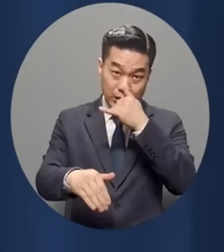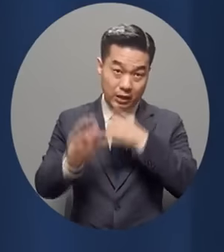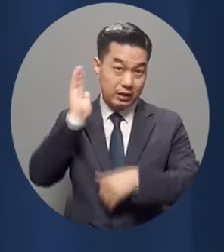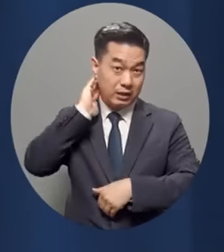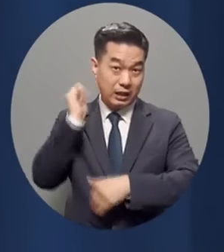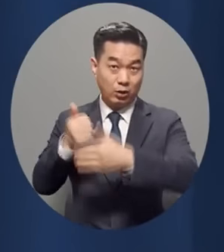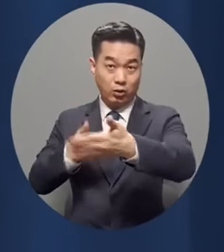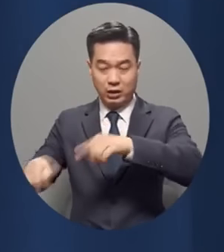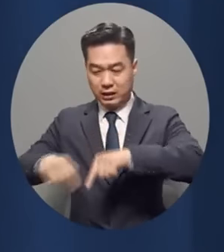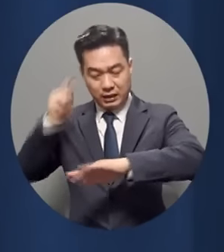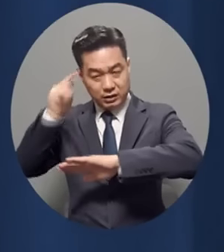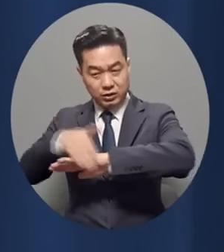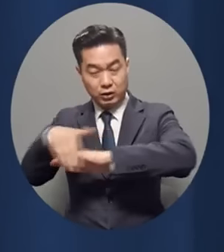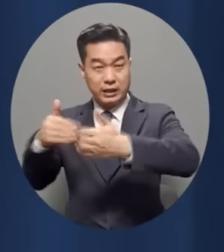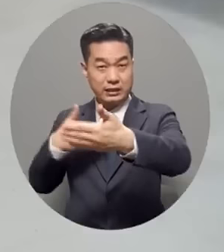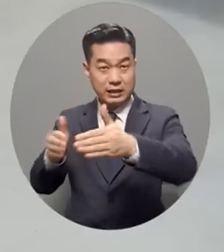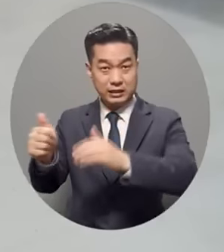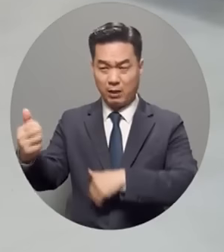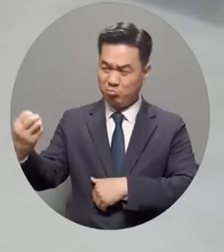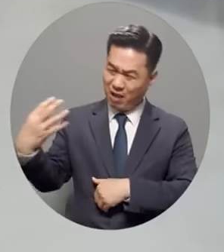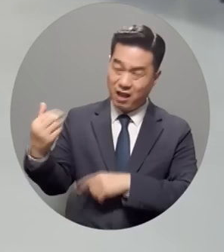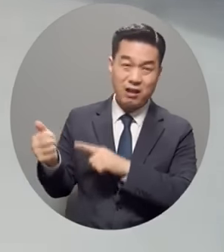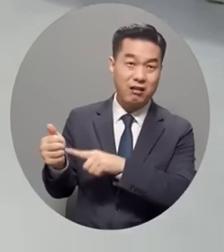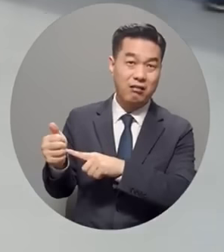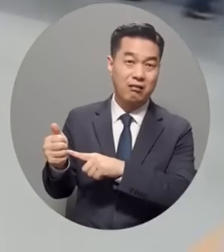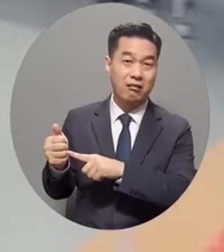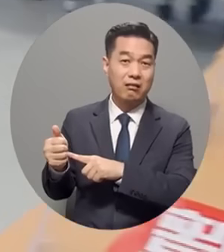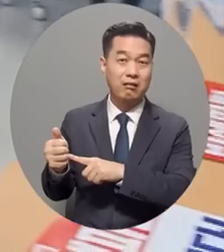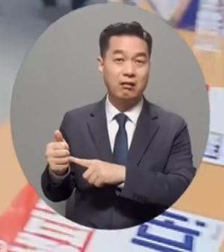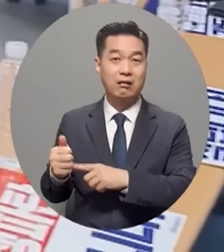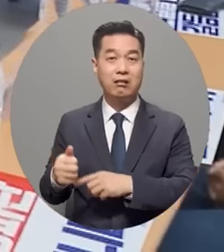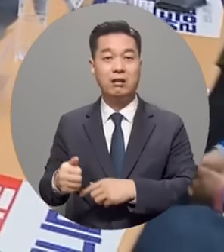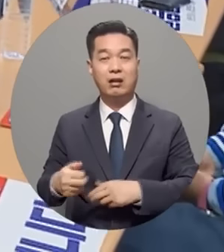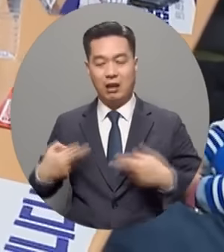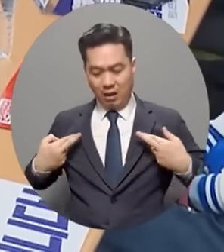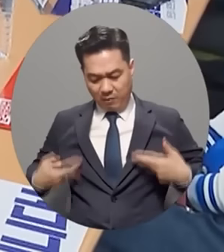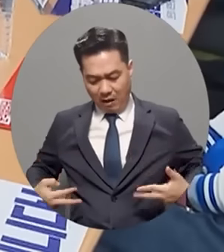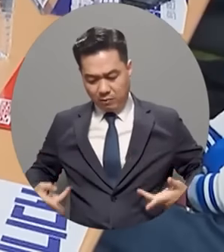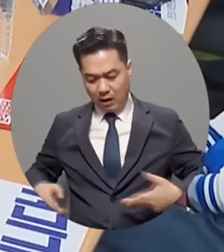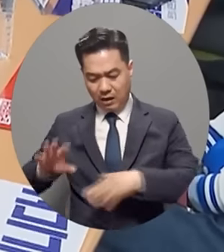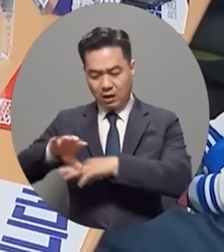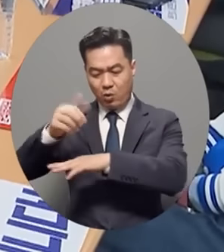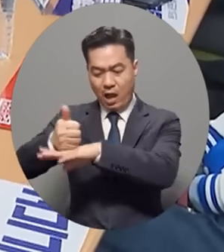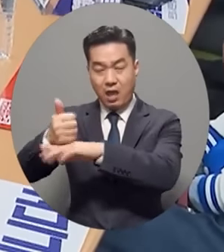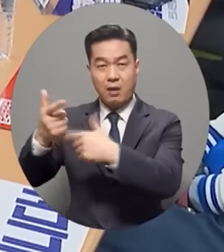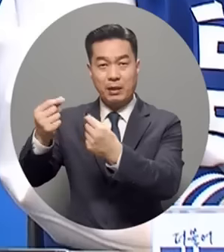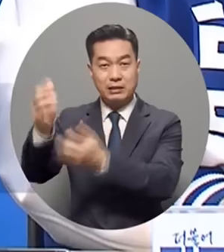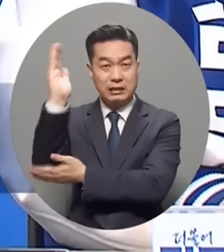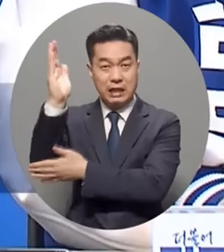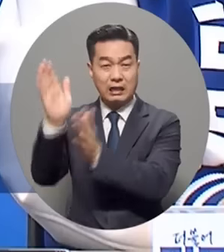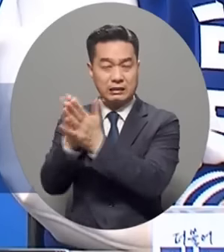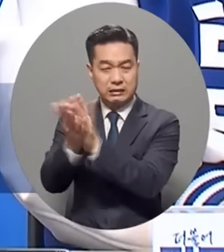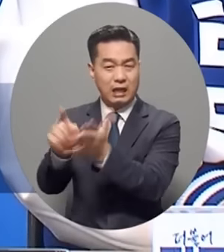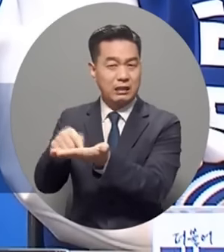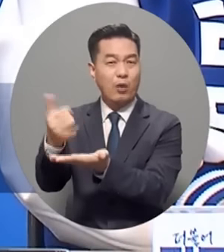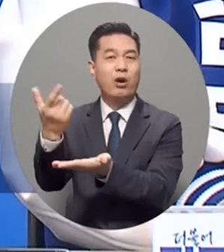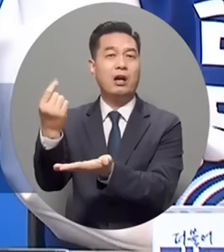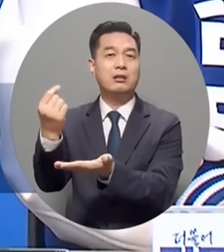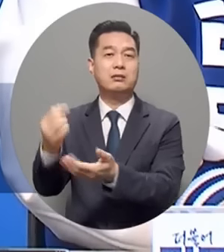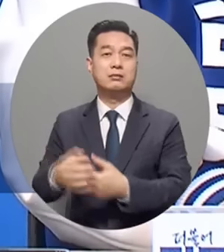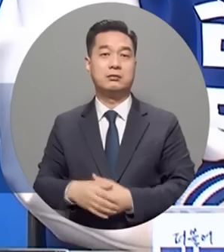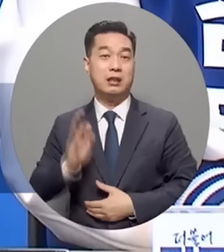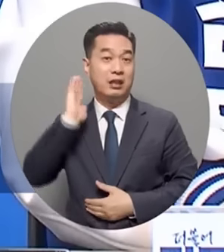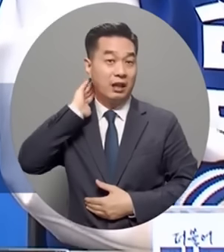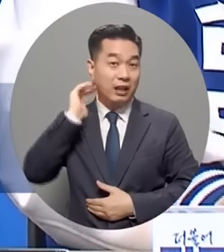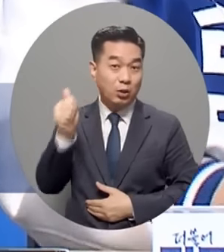대통령실 정책실장을 겨냥해 벌거숭이 임금님을 만들고 있다고 맹비난했습니다. 대통령 심기 경호할 시간